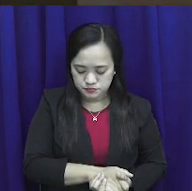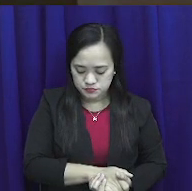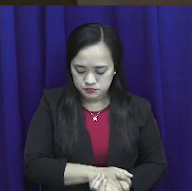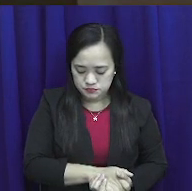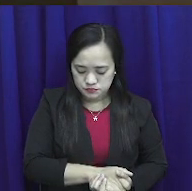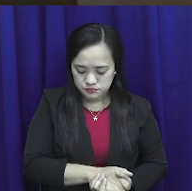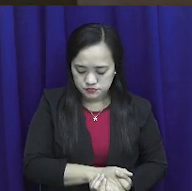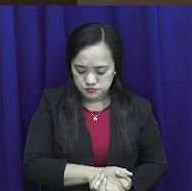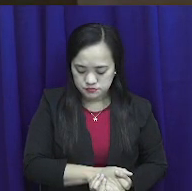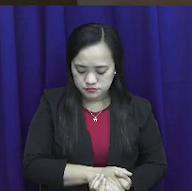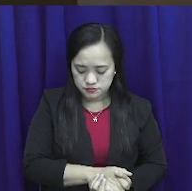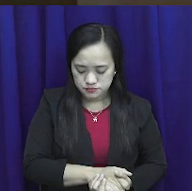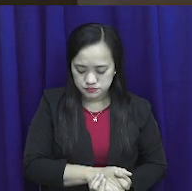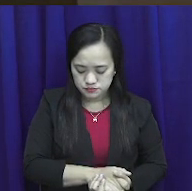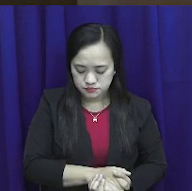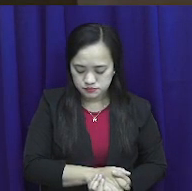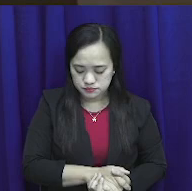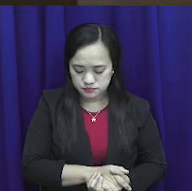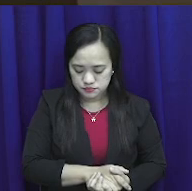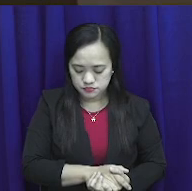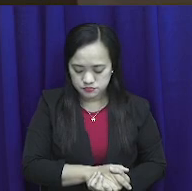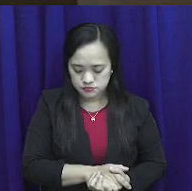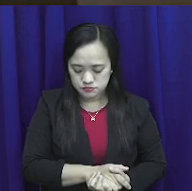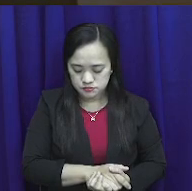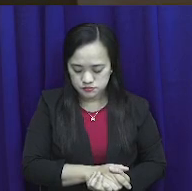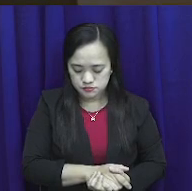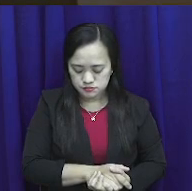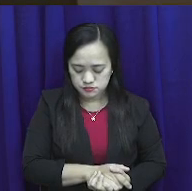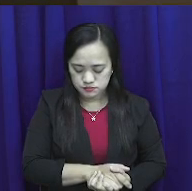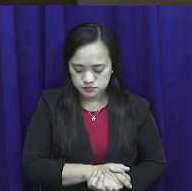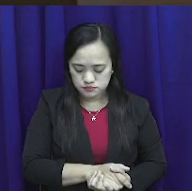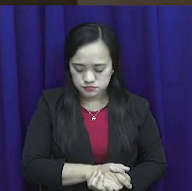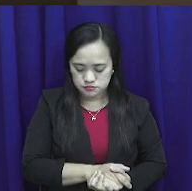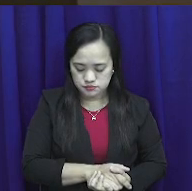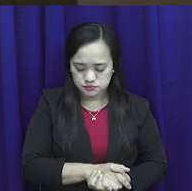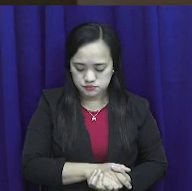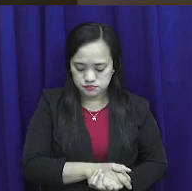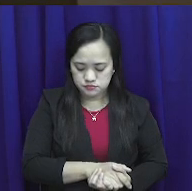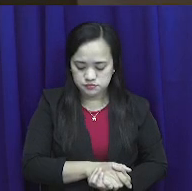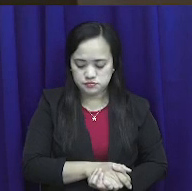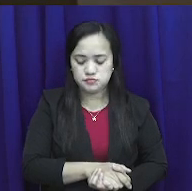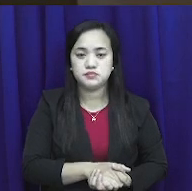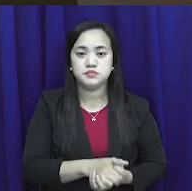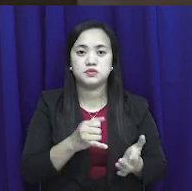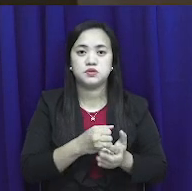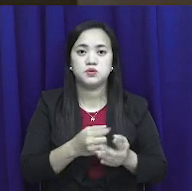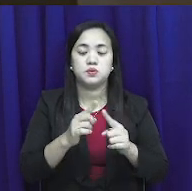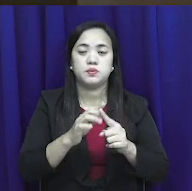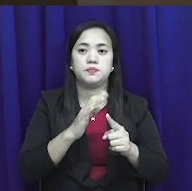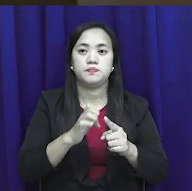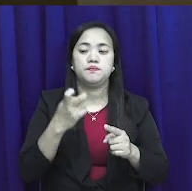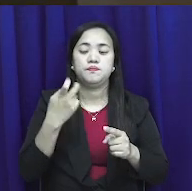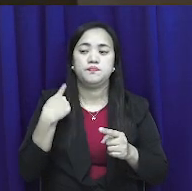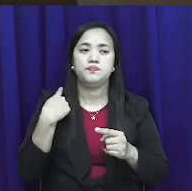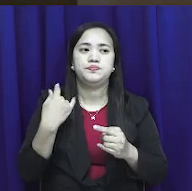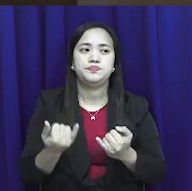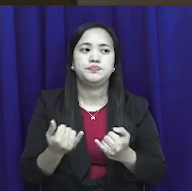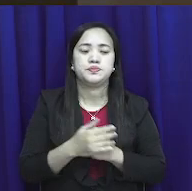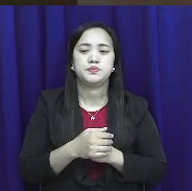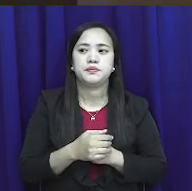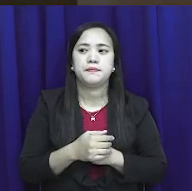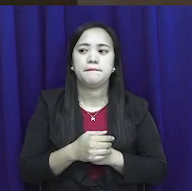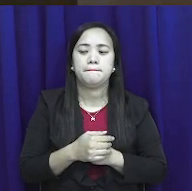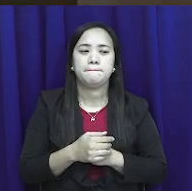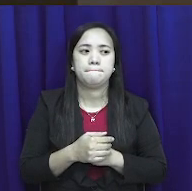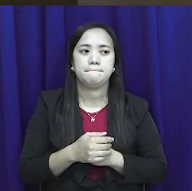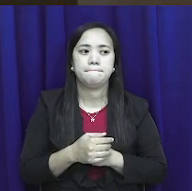Nel nagbubunga talaga yan kung magbibigay lang tayo ng magandang pundasyon sa ating pamilya Amen Sir